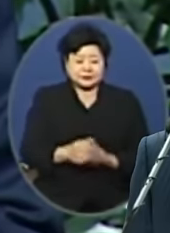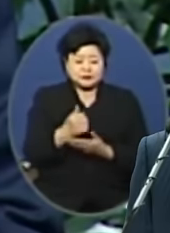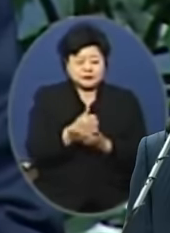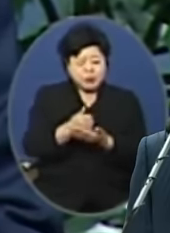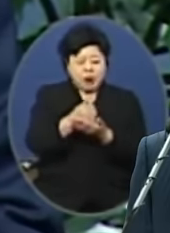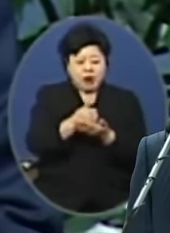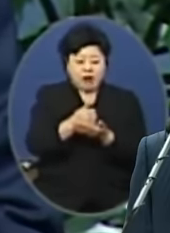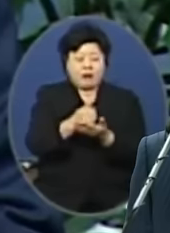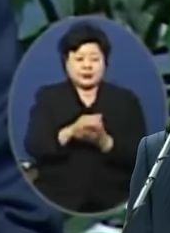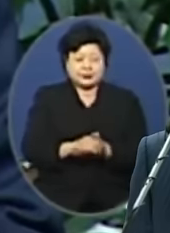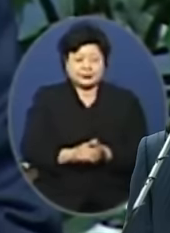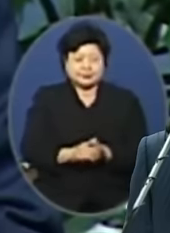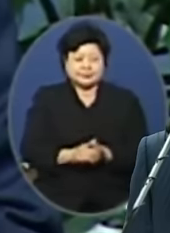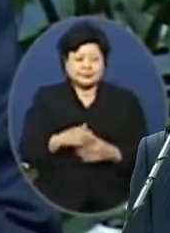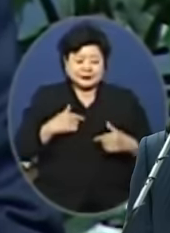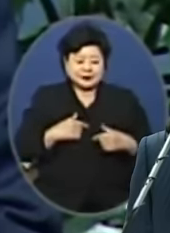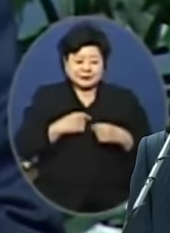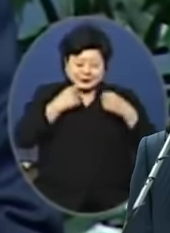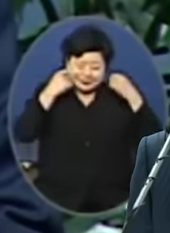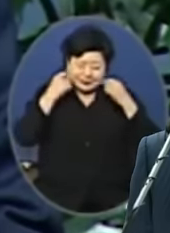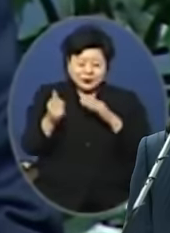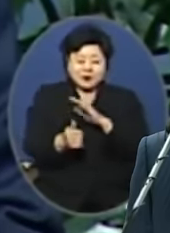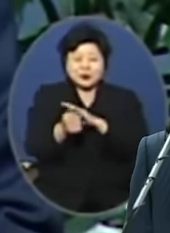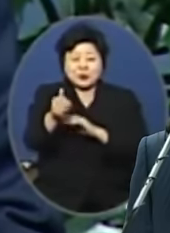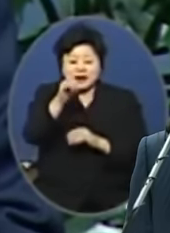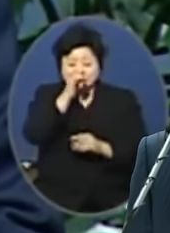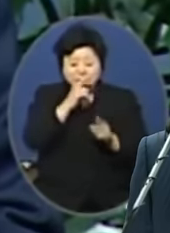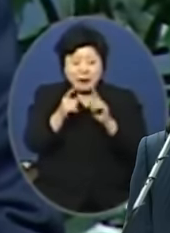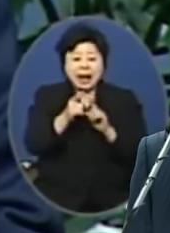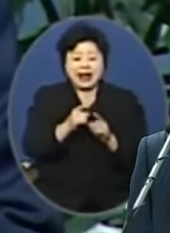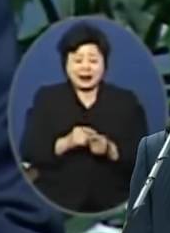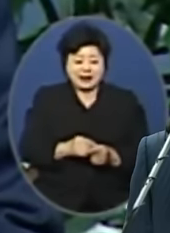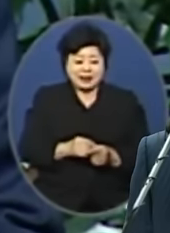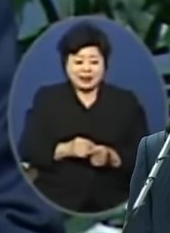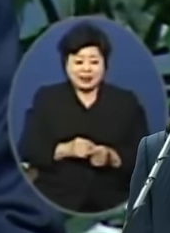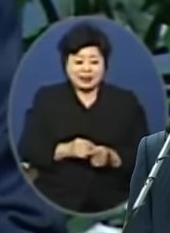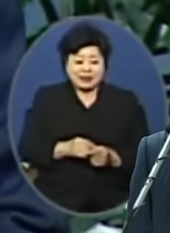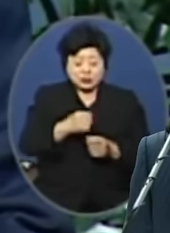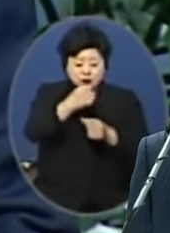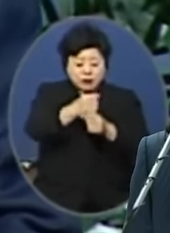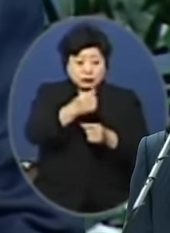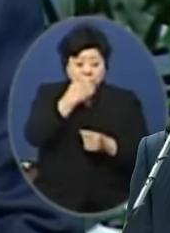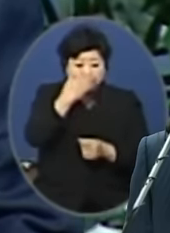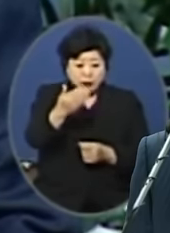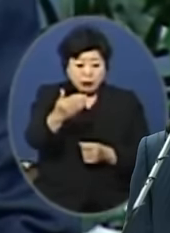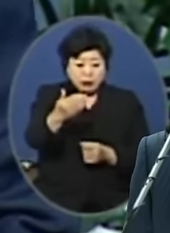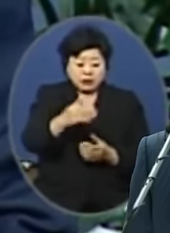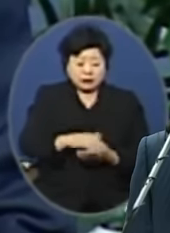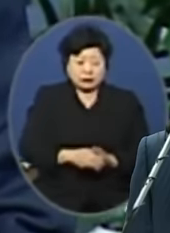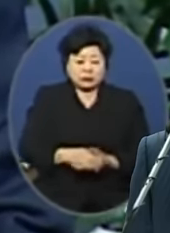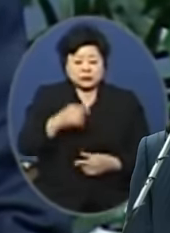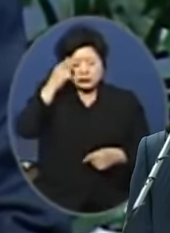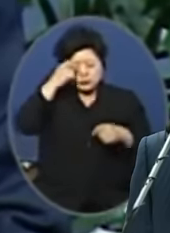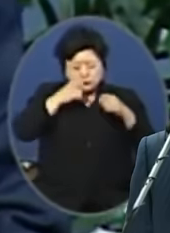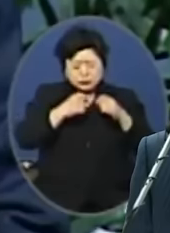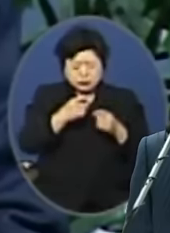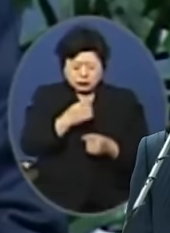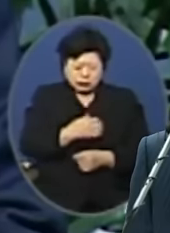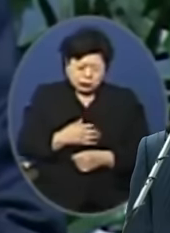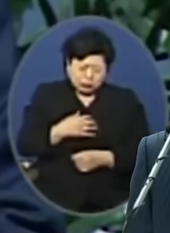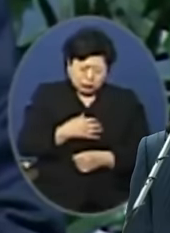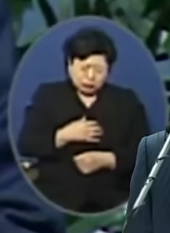운명에 기쁘고 즐겁고 소망찬 것도 말로서 만들어 놓을 수 있고 슬프고